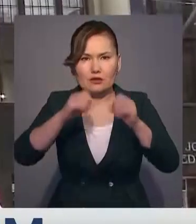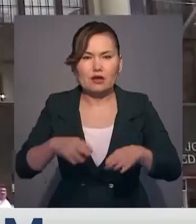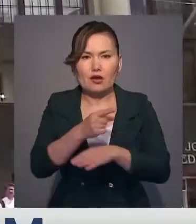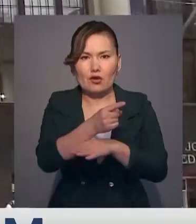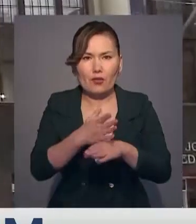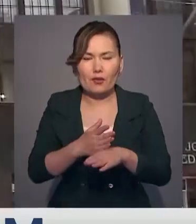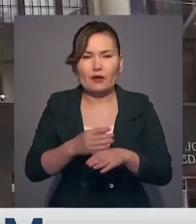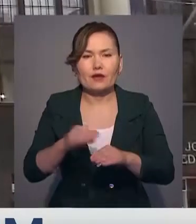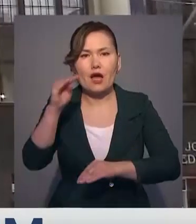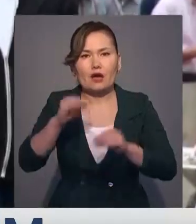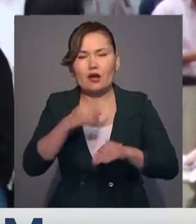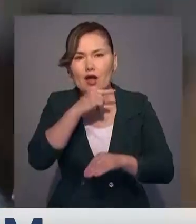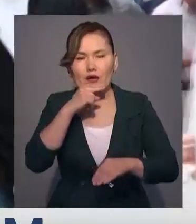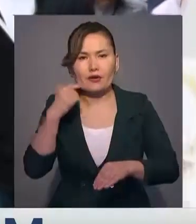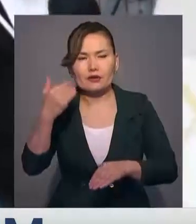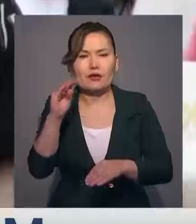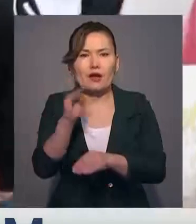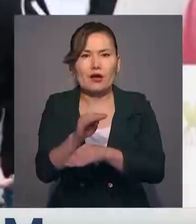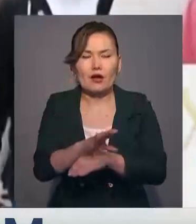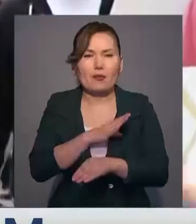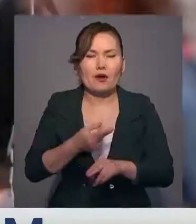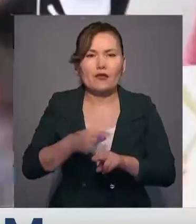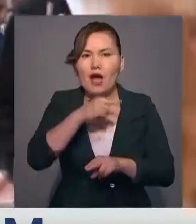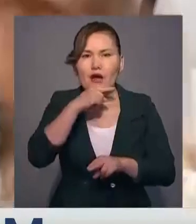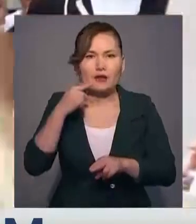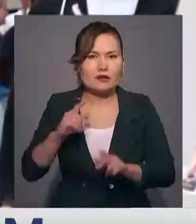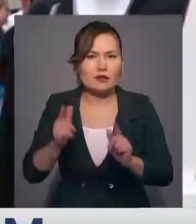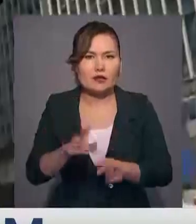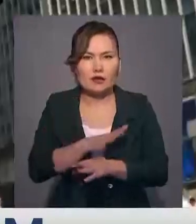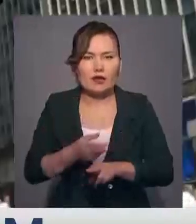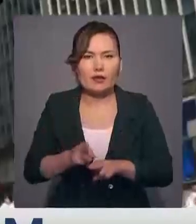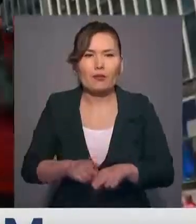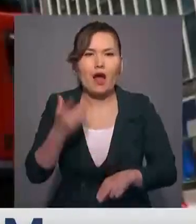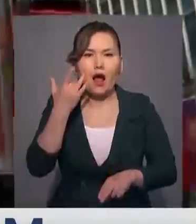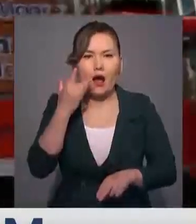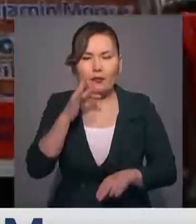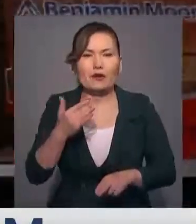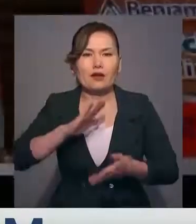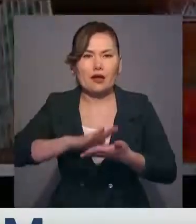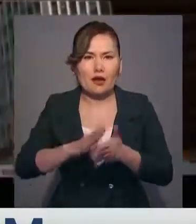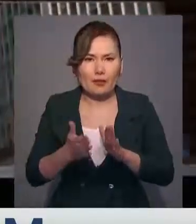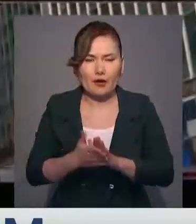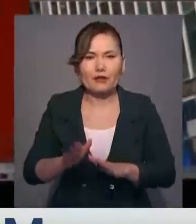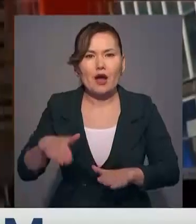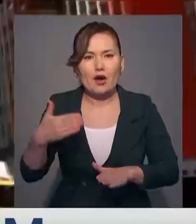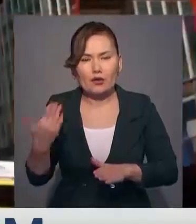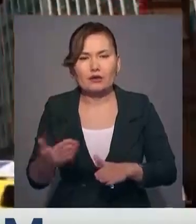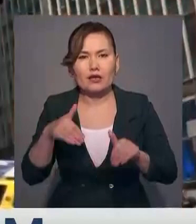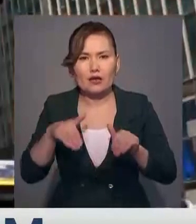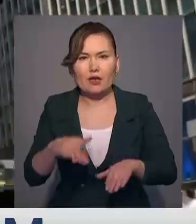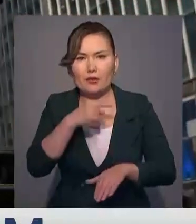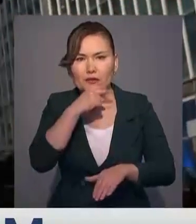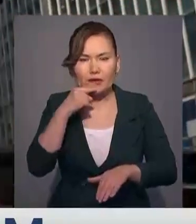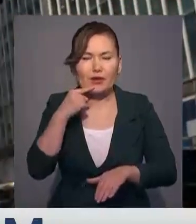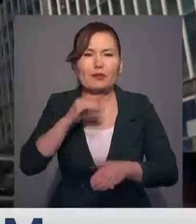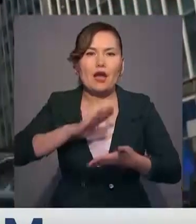деп Ресейді айыптаған. Алайда Ресей билігі мұны жоққа шығарып келді. Ақырында ақштың аталған келісімнен бір жақты шығуынан соң